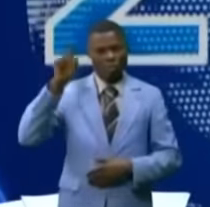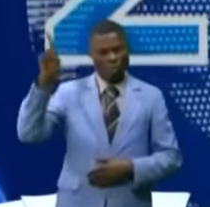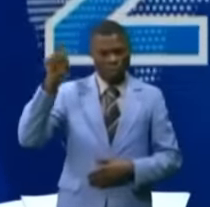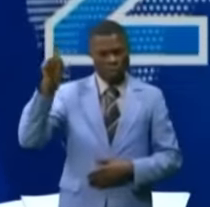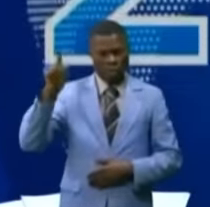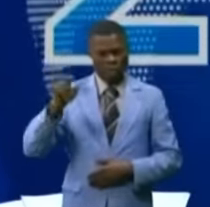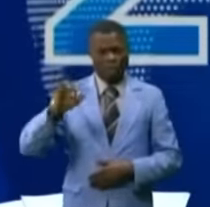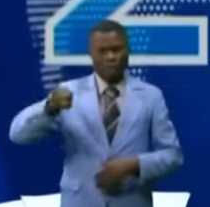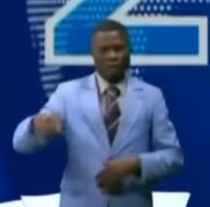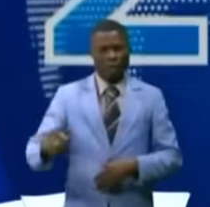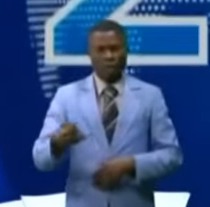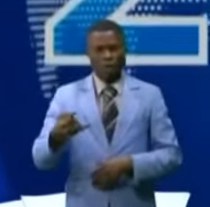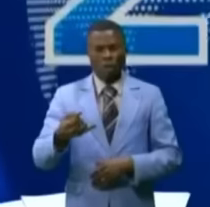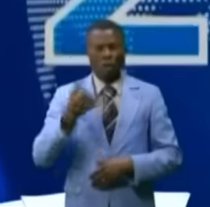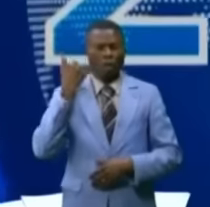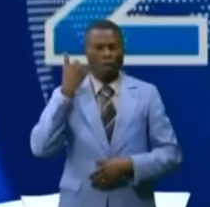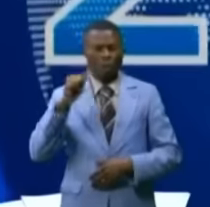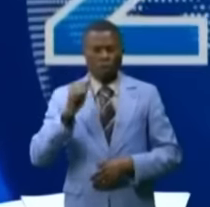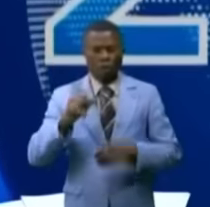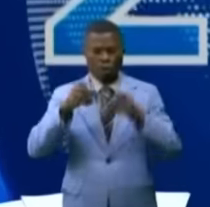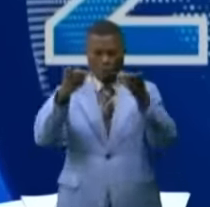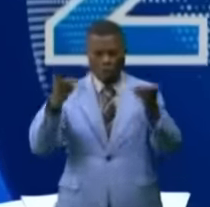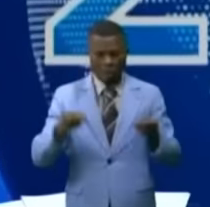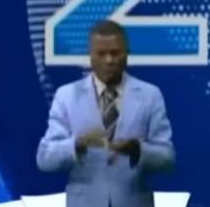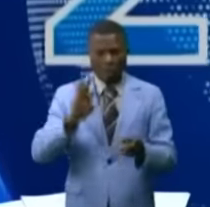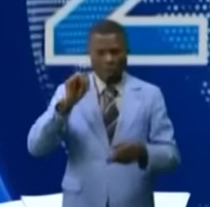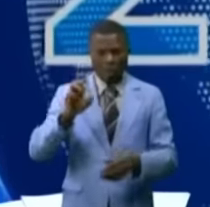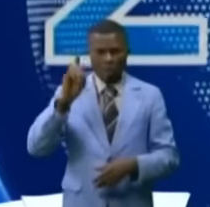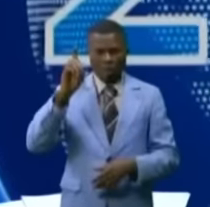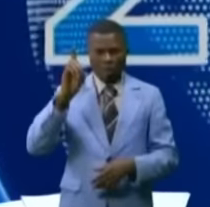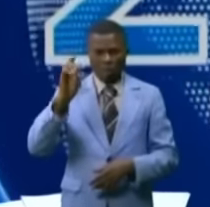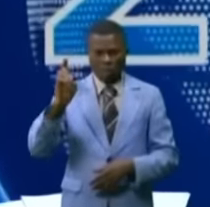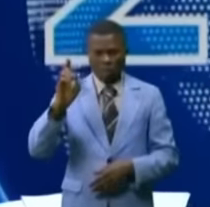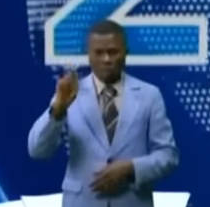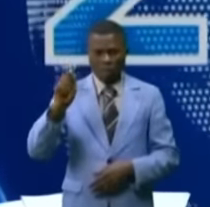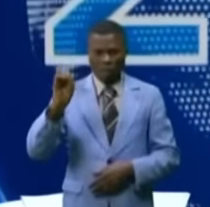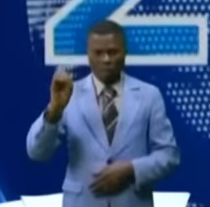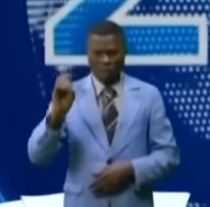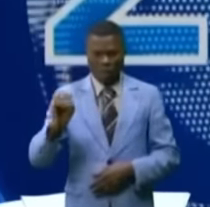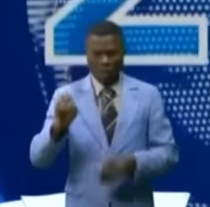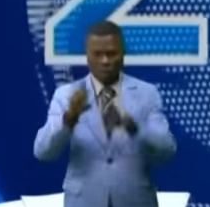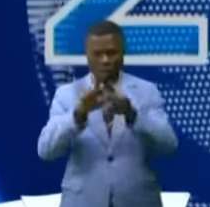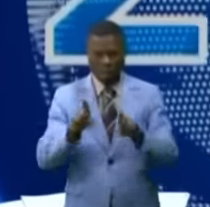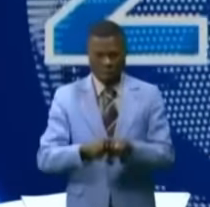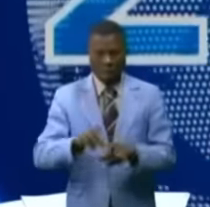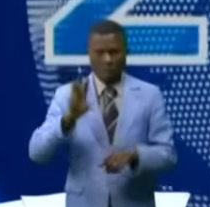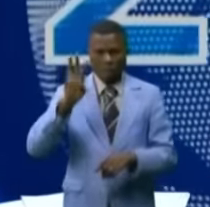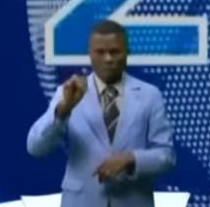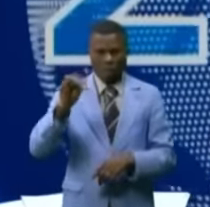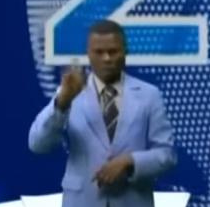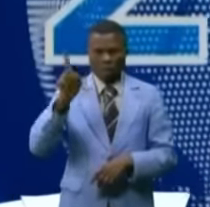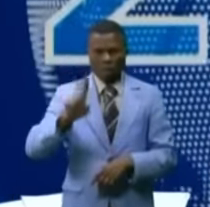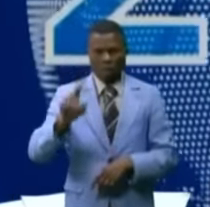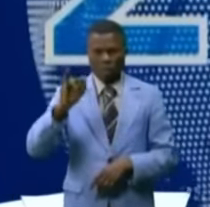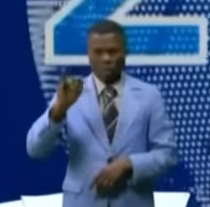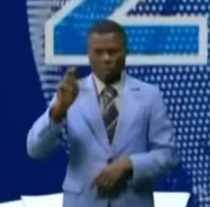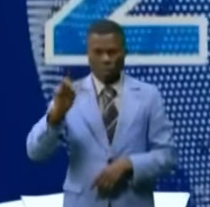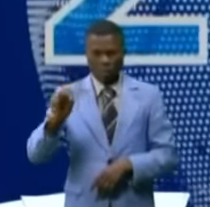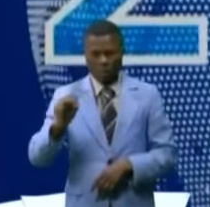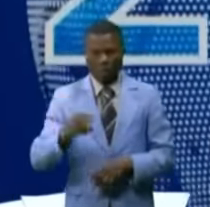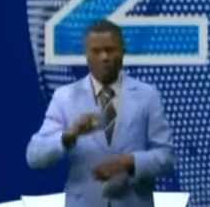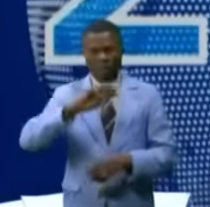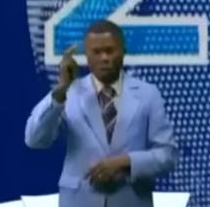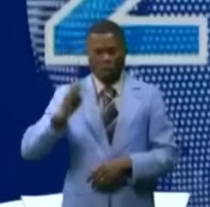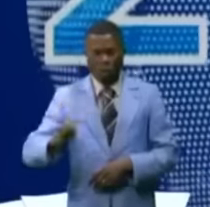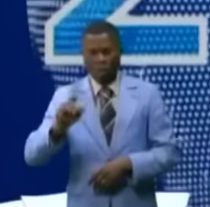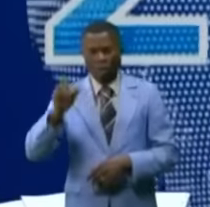Campagne, Joli Parc, Ozone, Météo, Delvaux, Djelombinza, UPN, Sangamamba, Ngomba